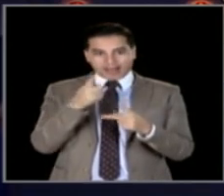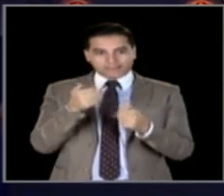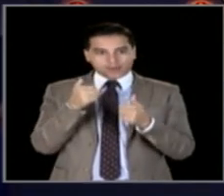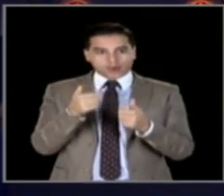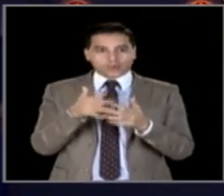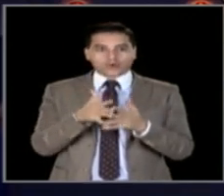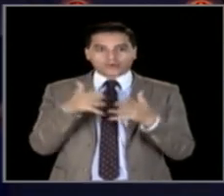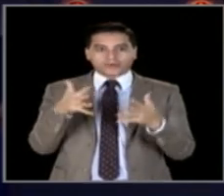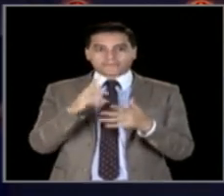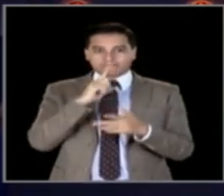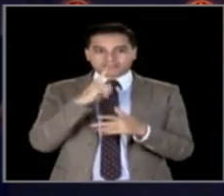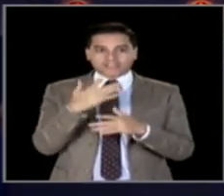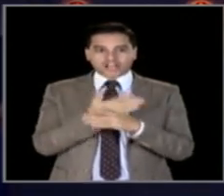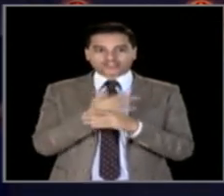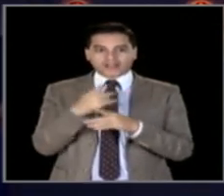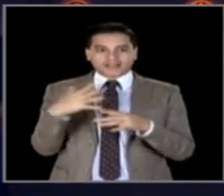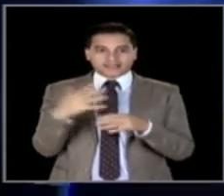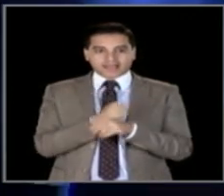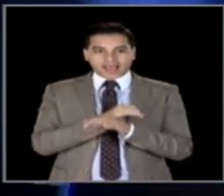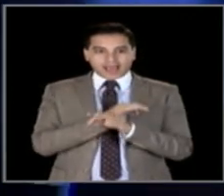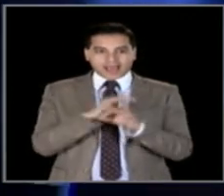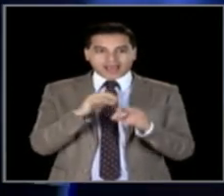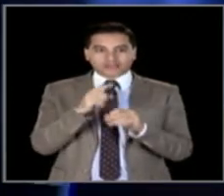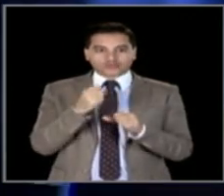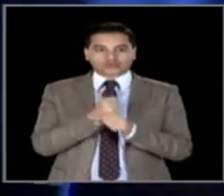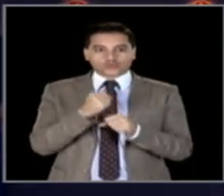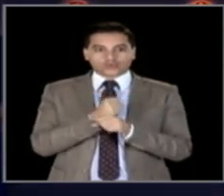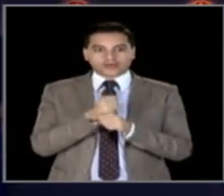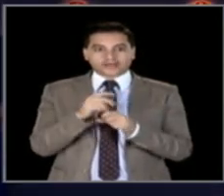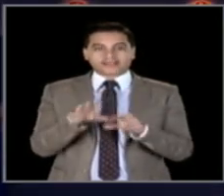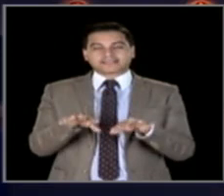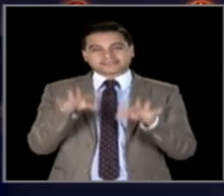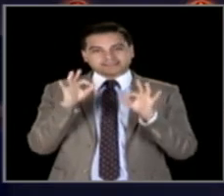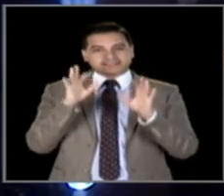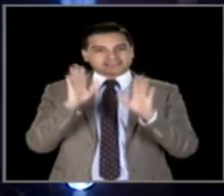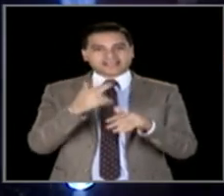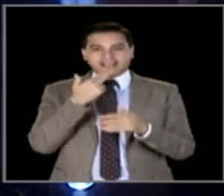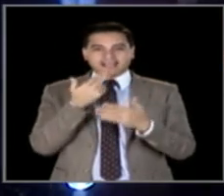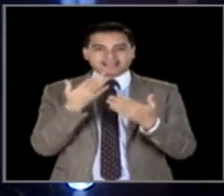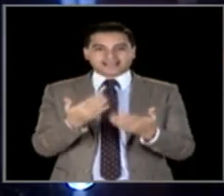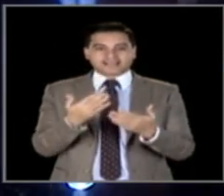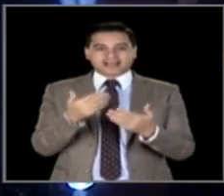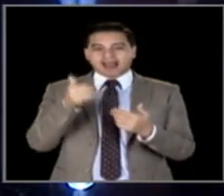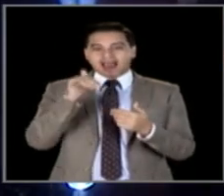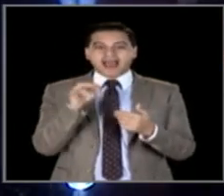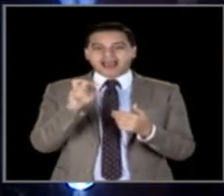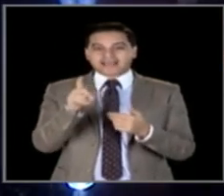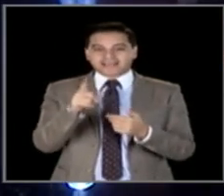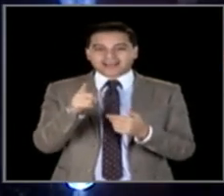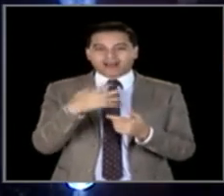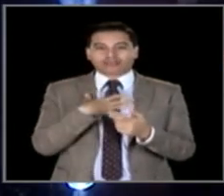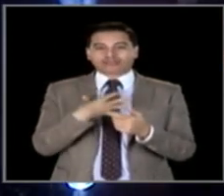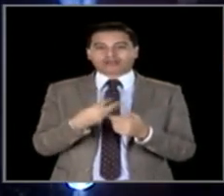ولكن علشان تتحقق عايزه شغل جامد جدا. اكيد طبعا. يا محمود، يا سلام على الطيبه.